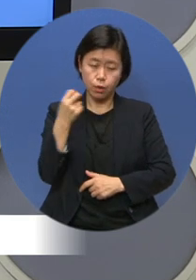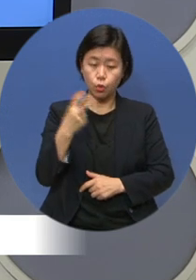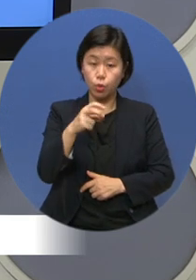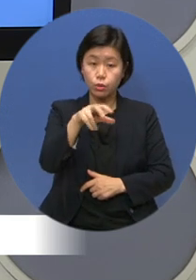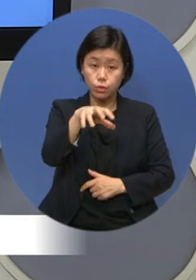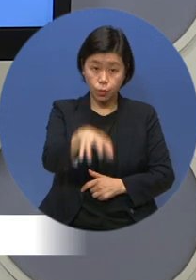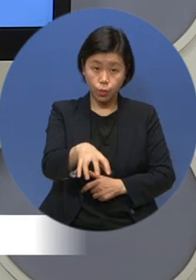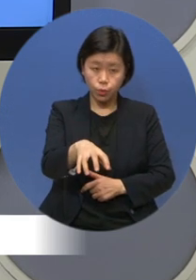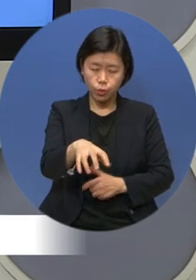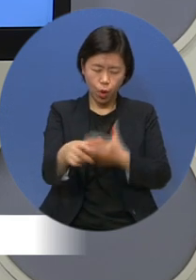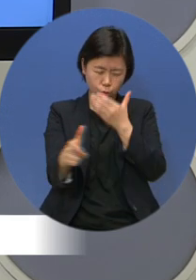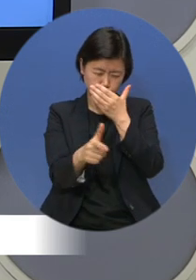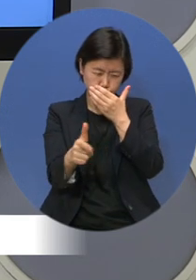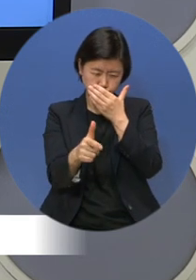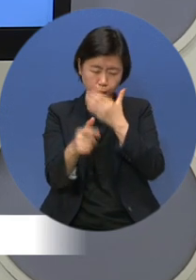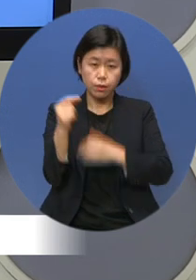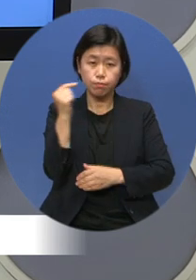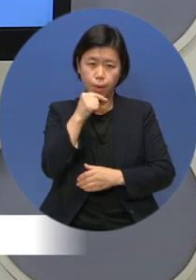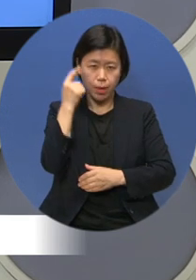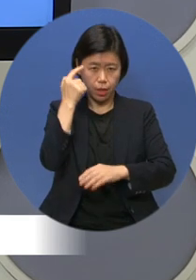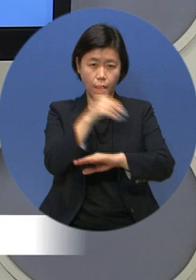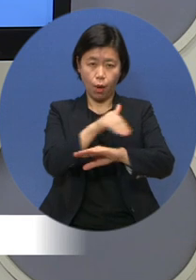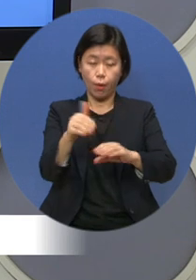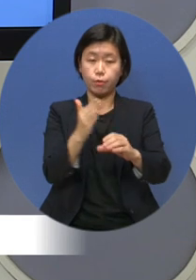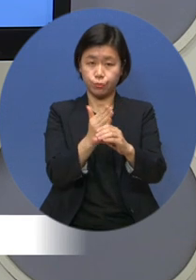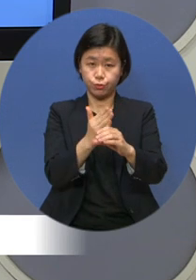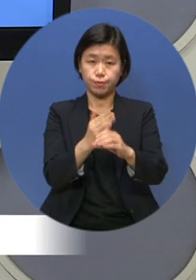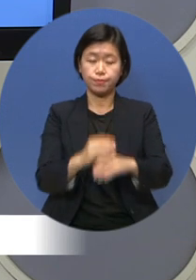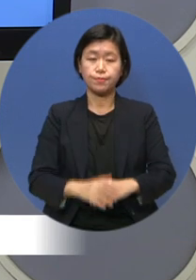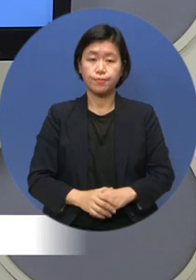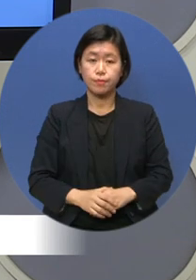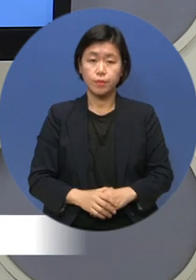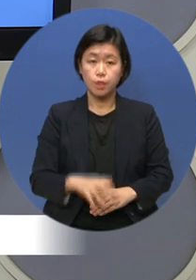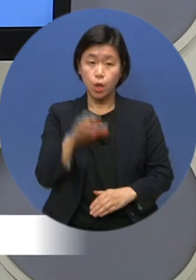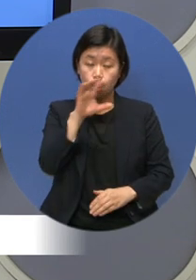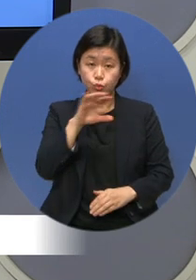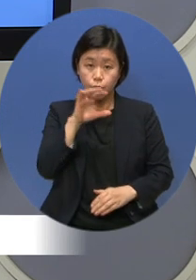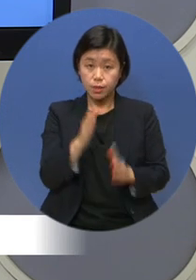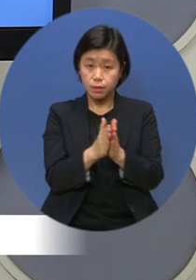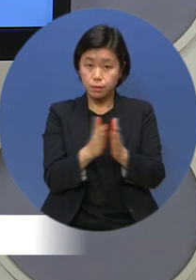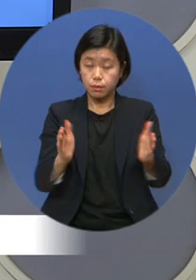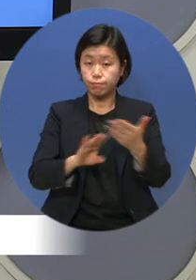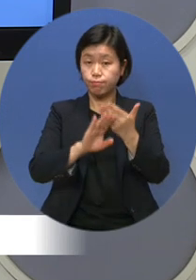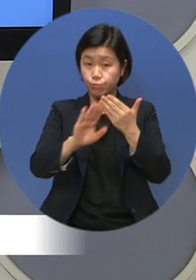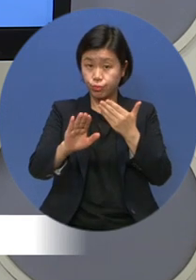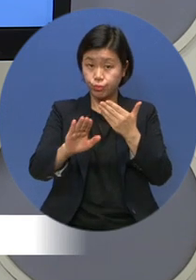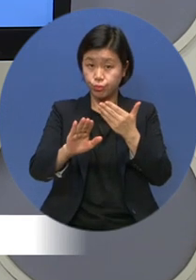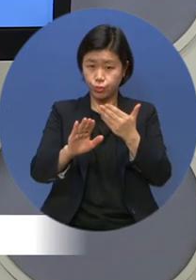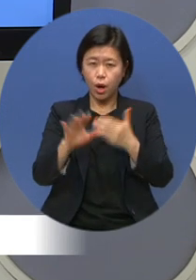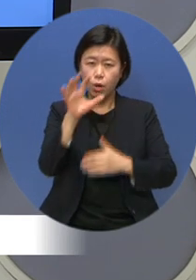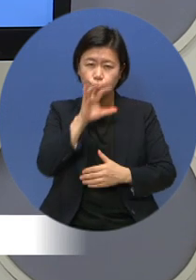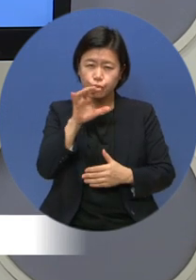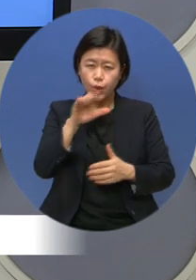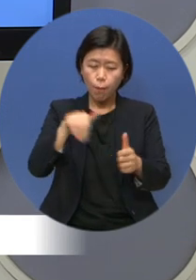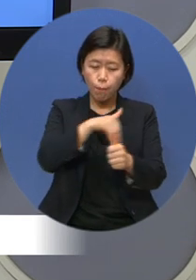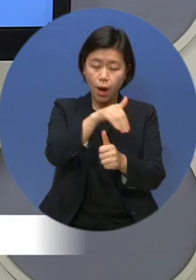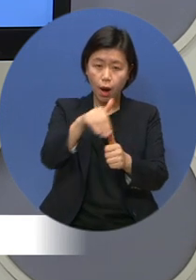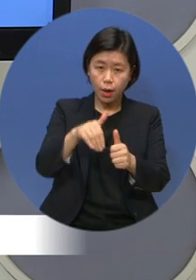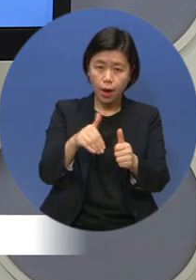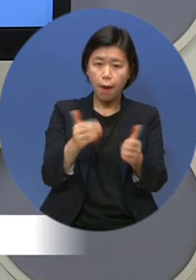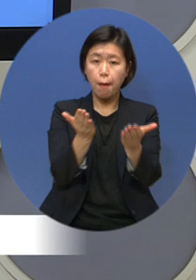아울러 훈련 재개 이후 2000 훈련 원과 종목별 촌의 훈련 현장에 대해 방역 지침 의 준수 여부와